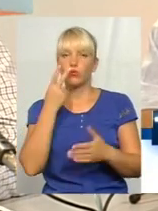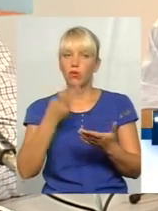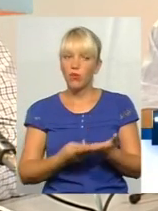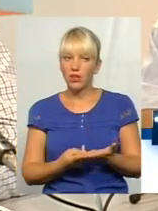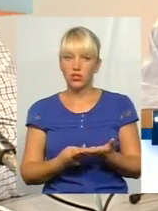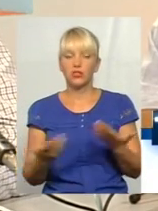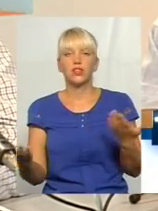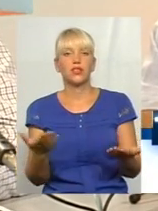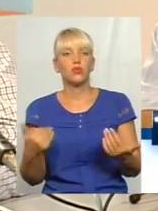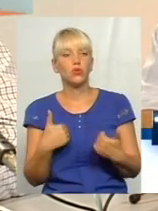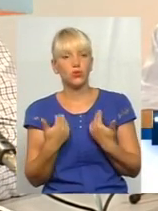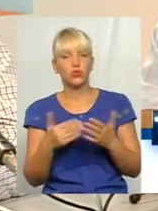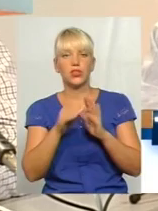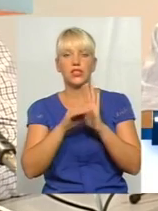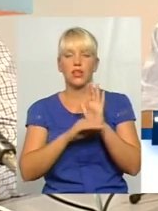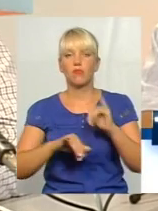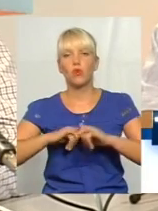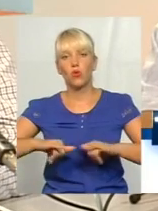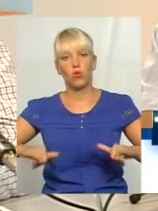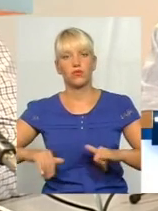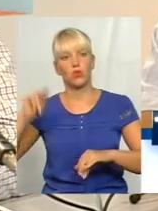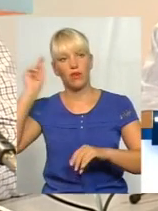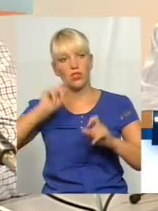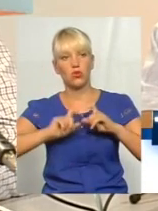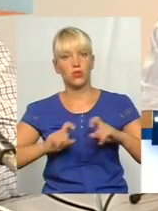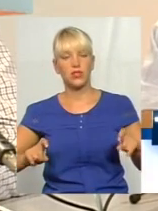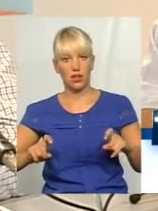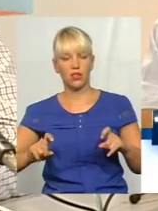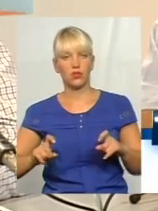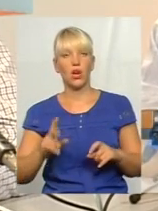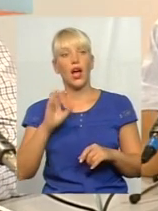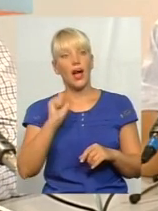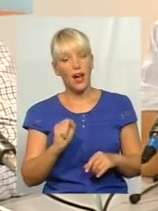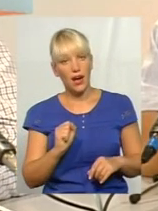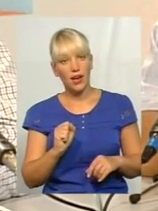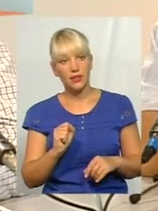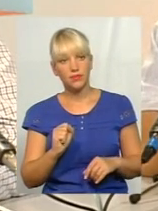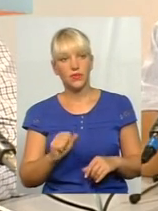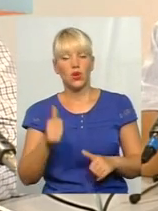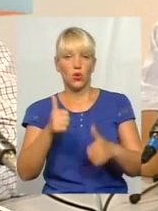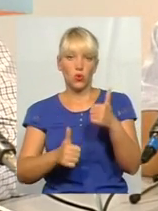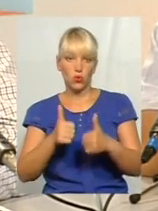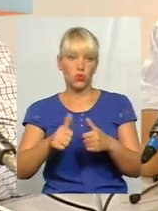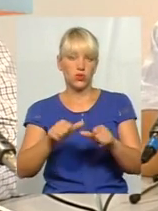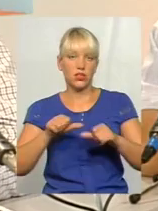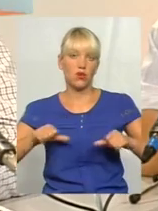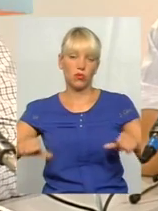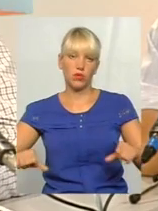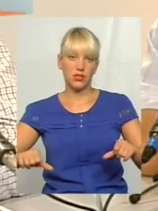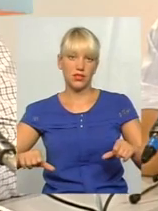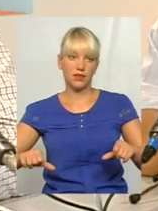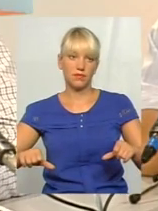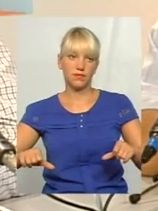яку схему розвитку навчального закладу а конкурсна комісія